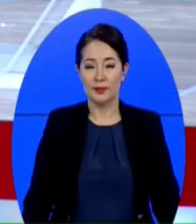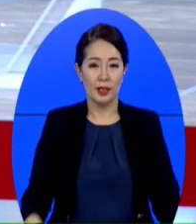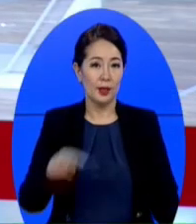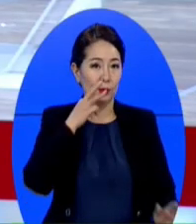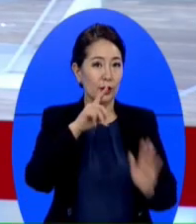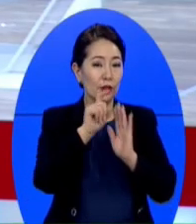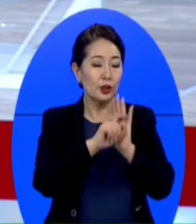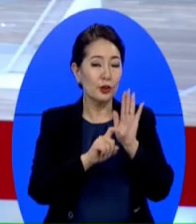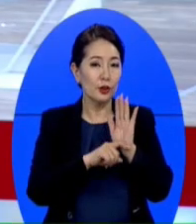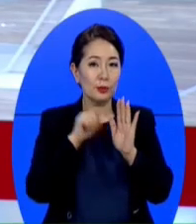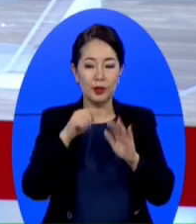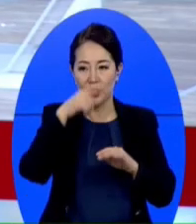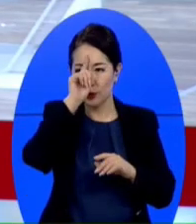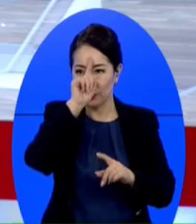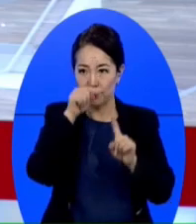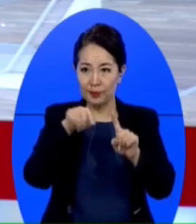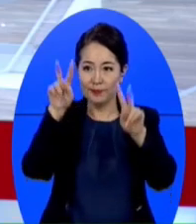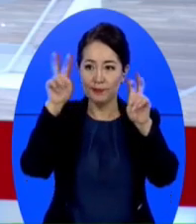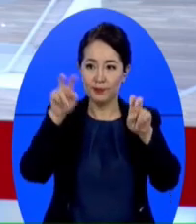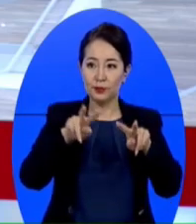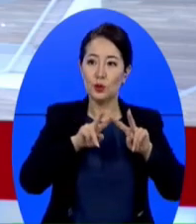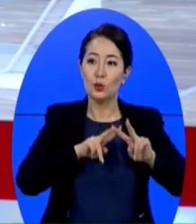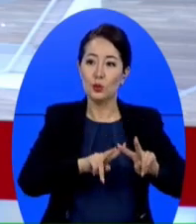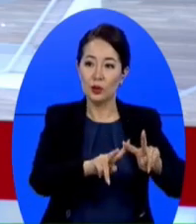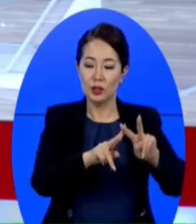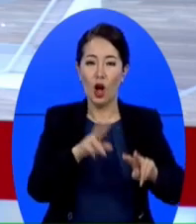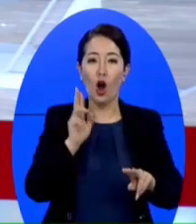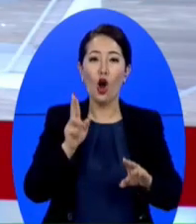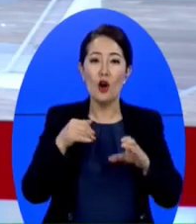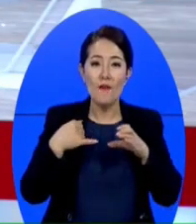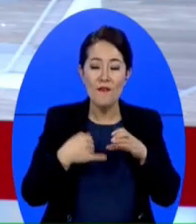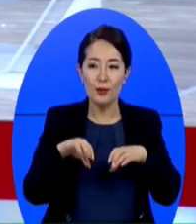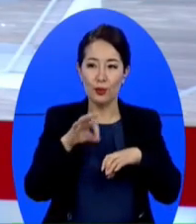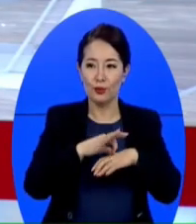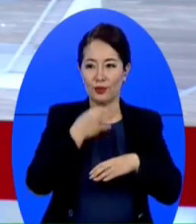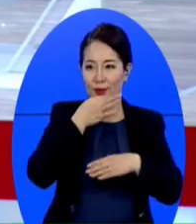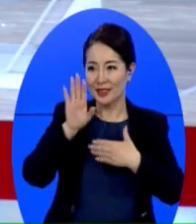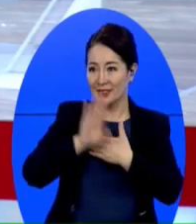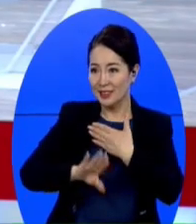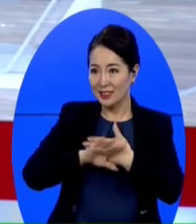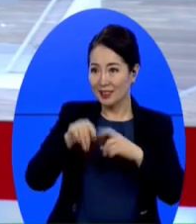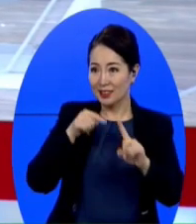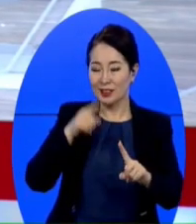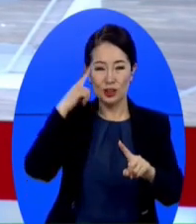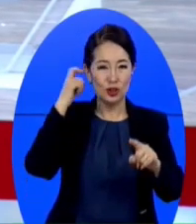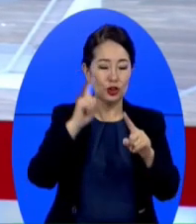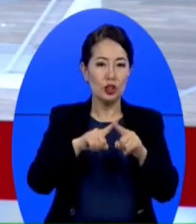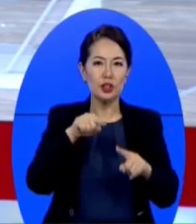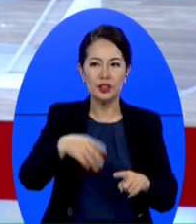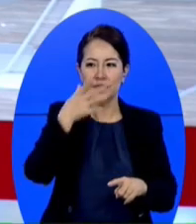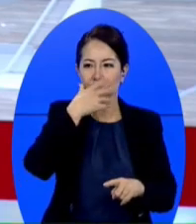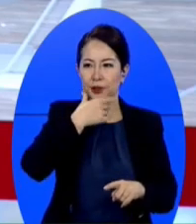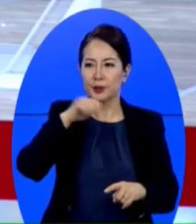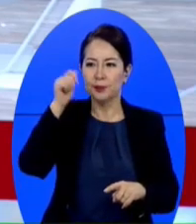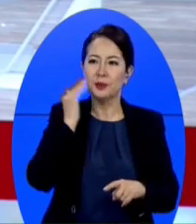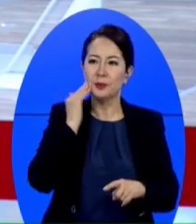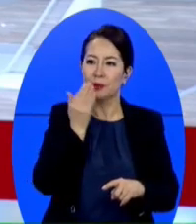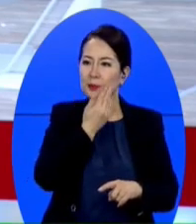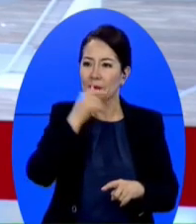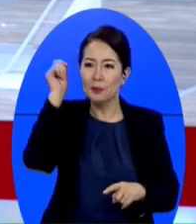Цагийн үрд мэдээллийн хөтөлбөр эрүүл мэндийн болонгаар үргэлжлүүлж байна. Коронавирусын халдвараас өрөвдөчн сэргийлэх зорилгоор энэ жилийн цагаан сарыг олноор